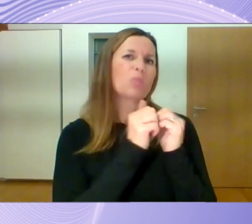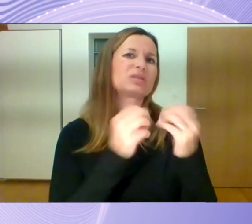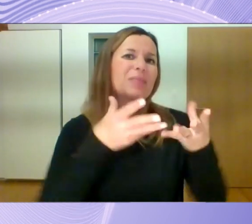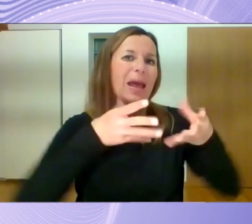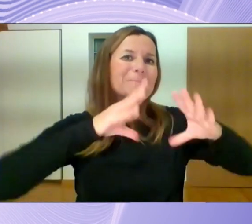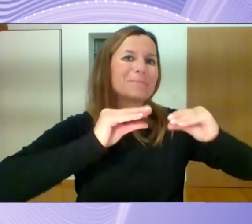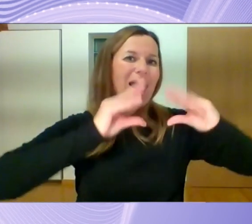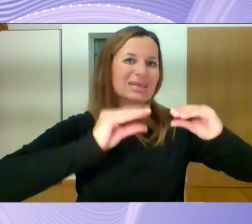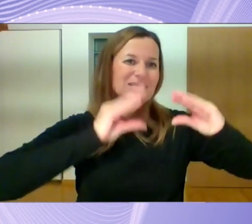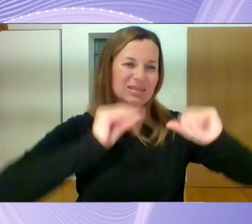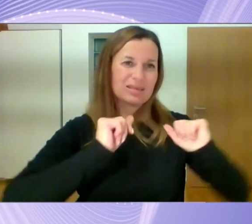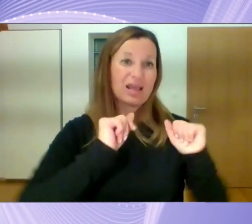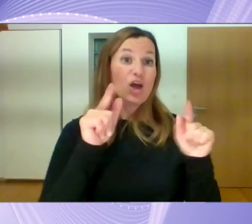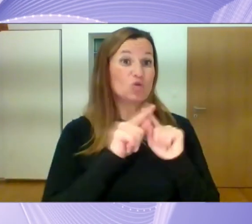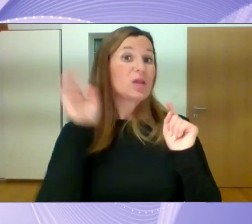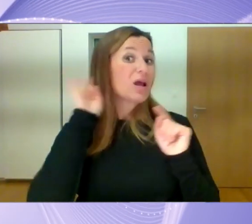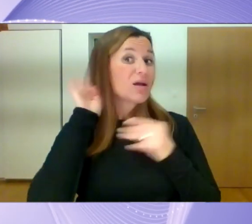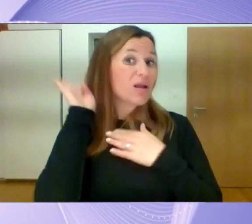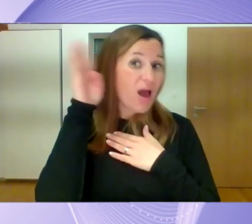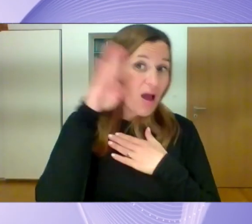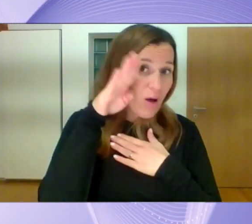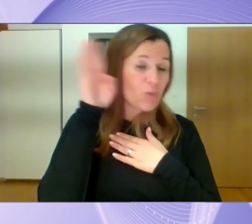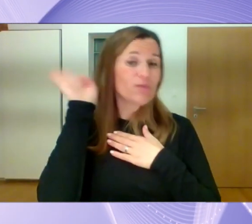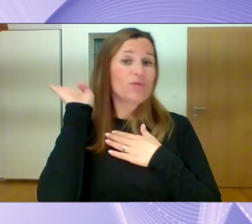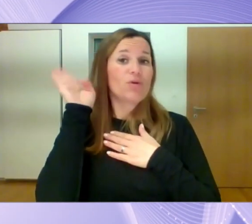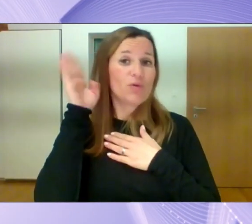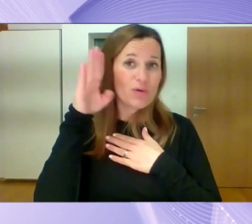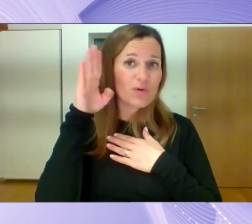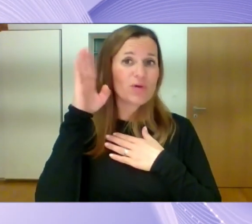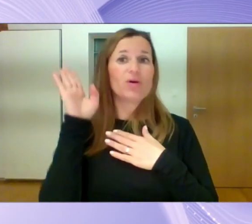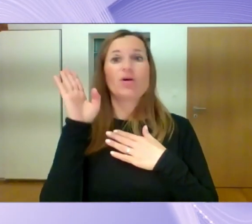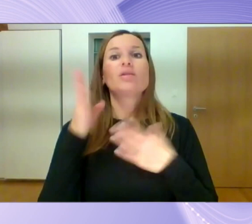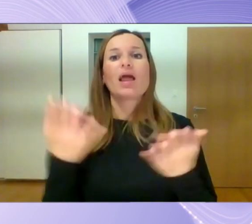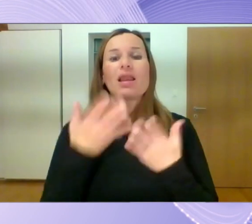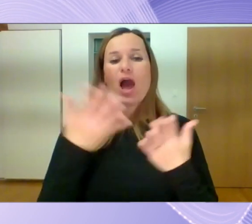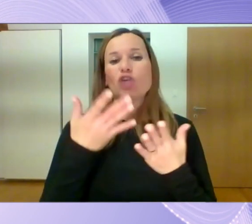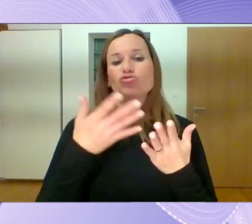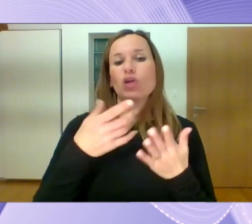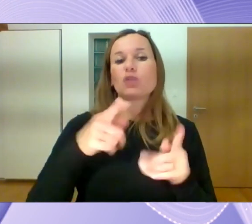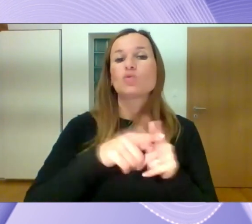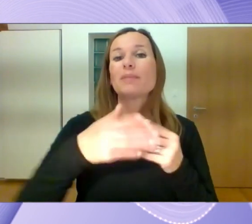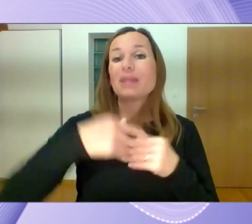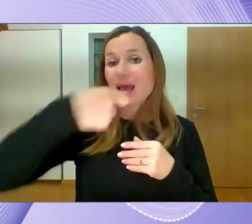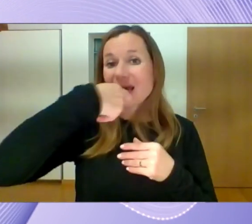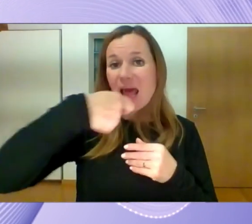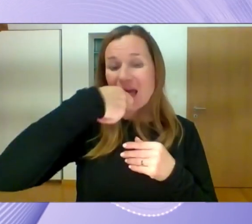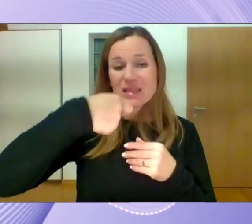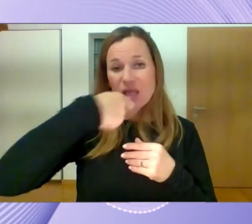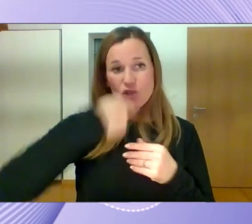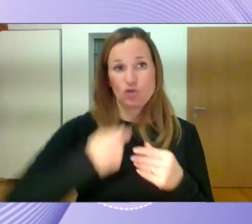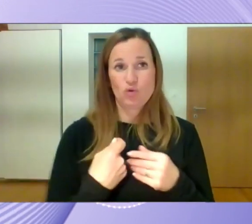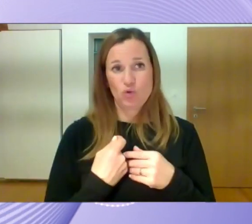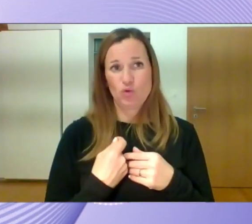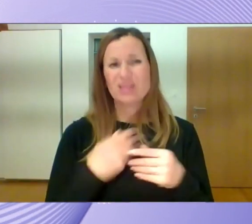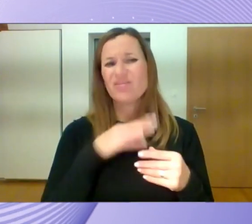lahko dvignemo vzglavje, je pri hranjenju, da ne pride do tega, da bi človek vdahnil hrano, pa še veliko drugih stvari je